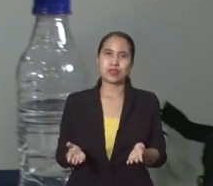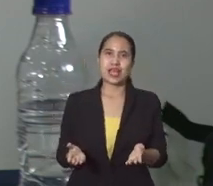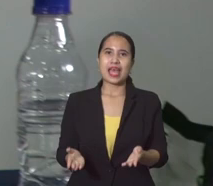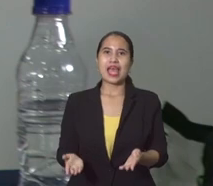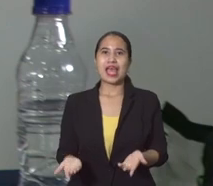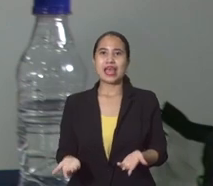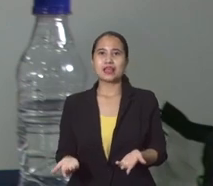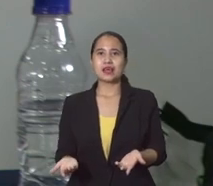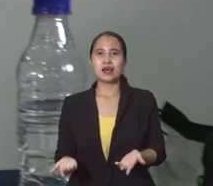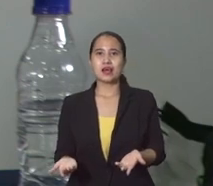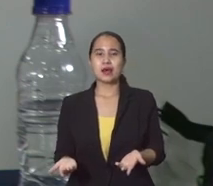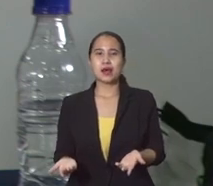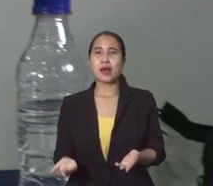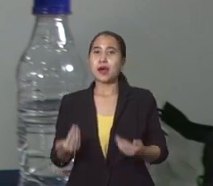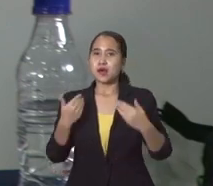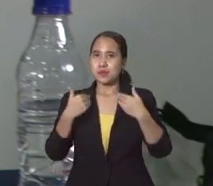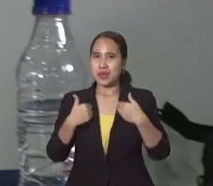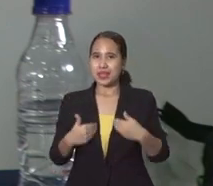misleiden.